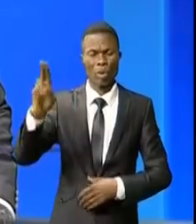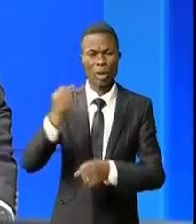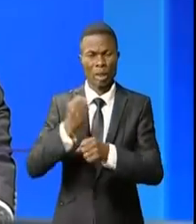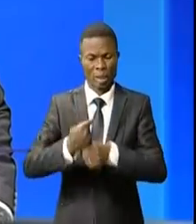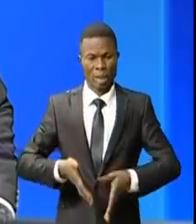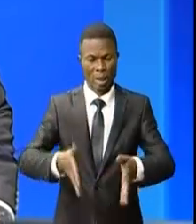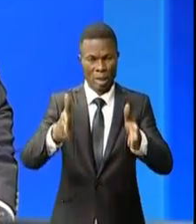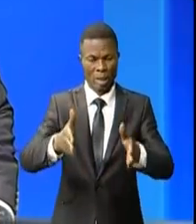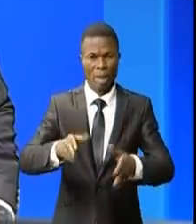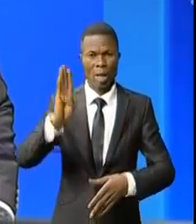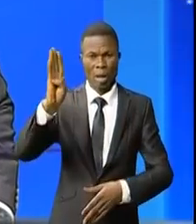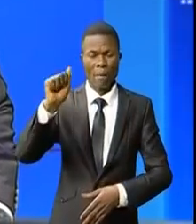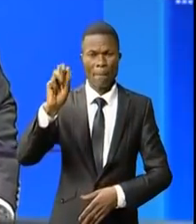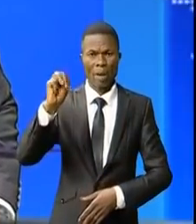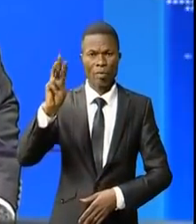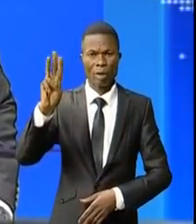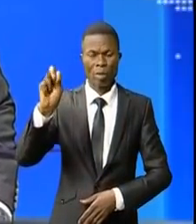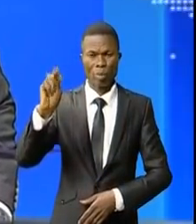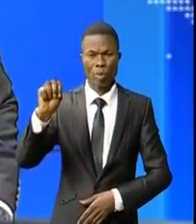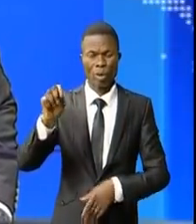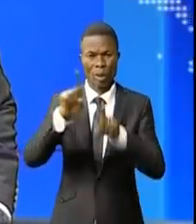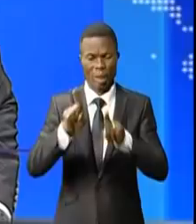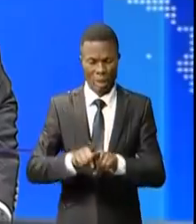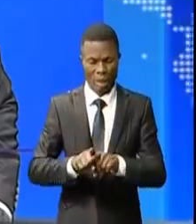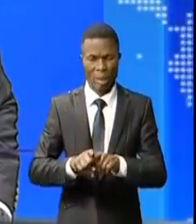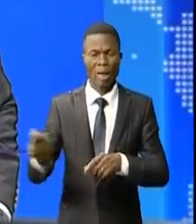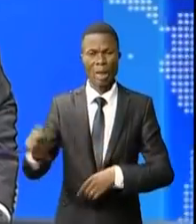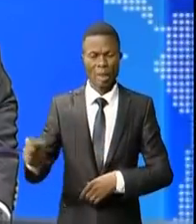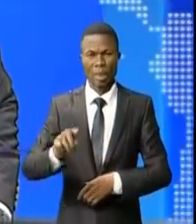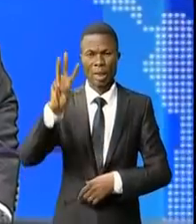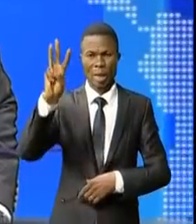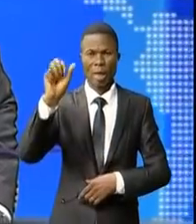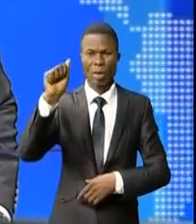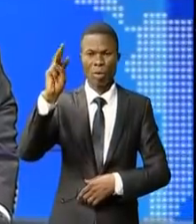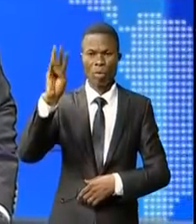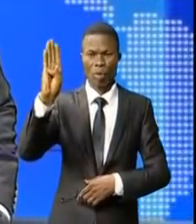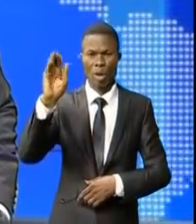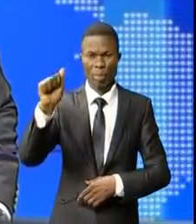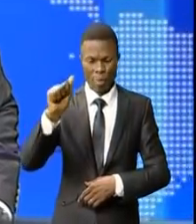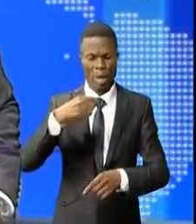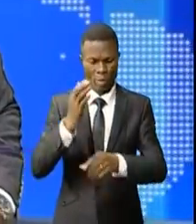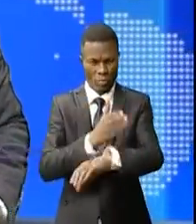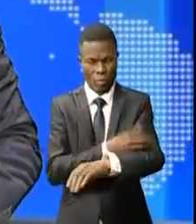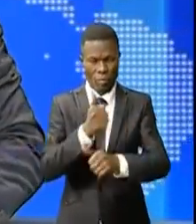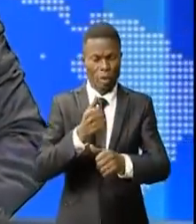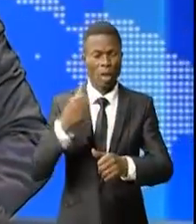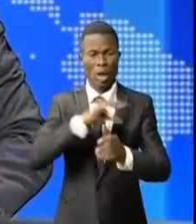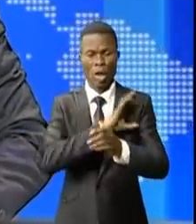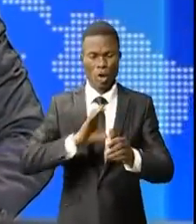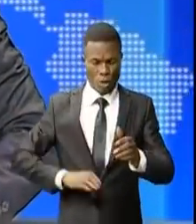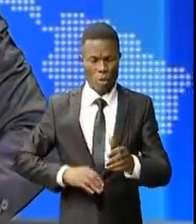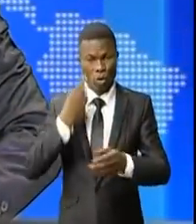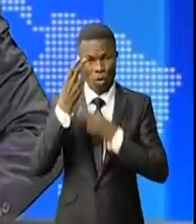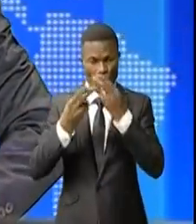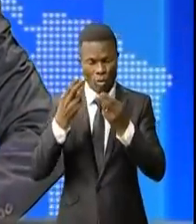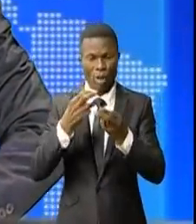tronçon routier Bafouamambouza et Ngbunduzu en territoire de Wamba vont bon train. Son gouverneur a inspecté cette